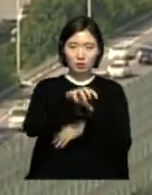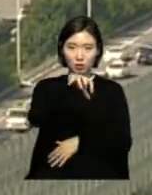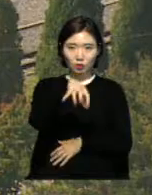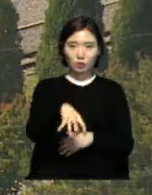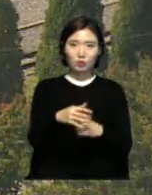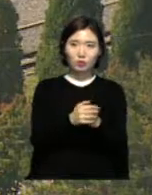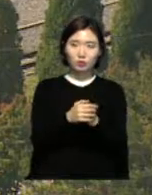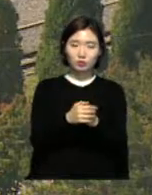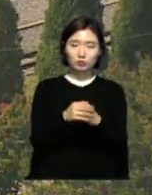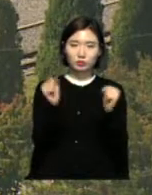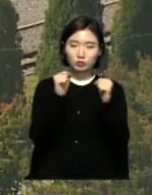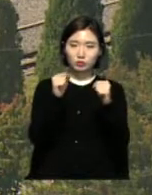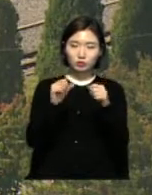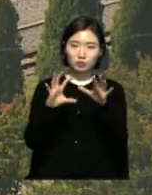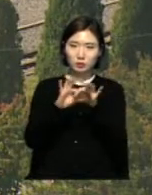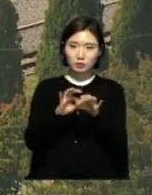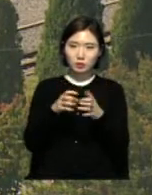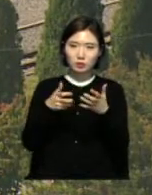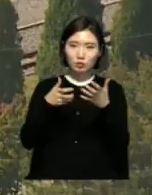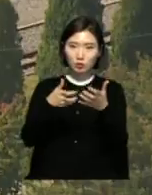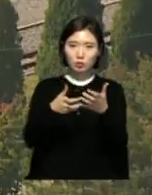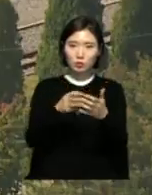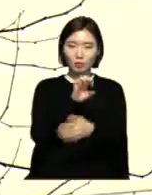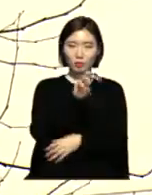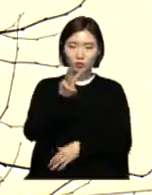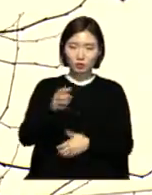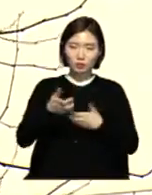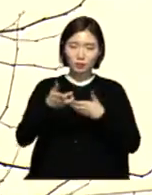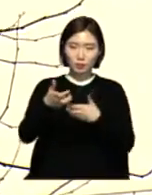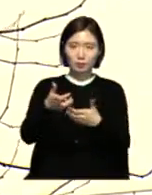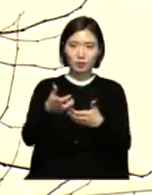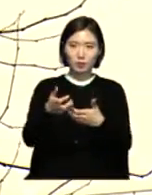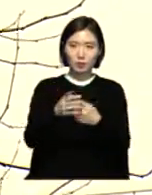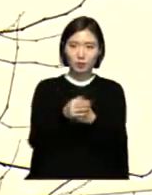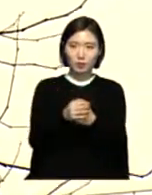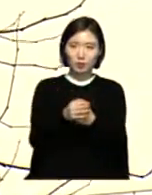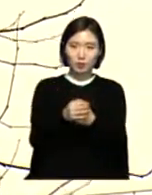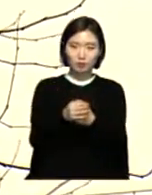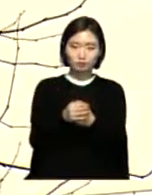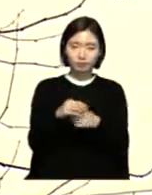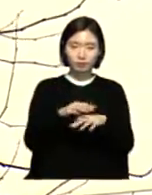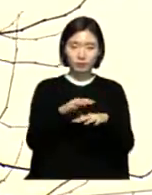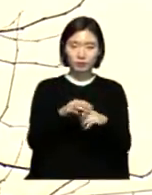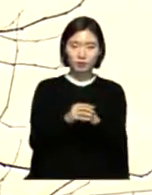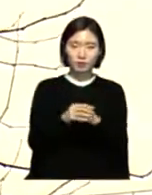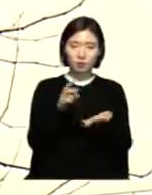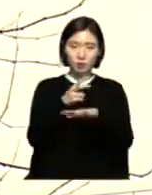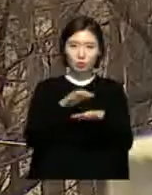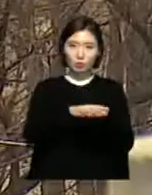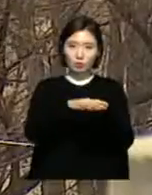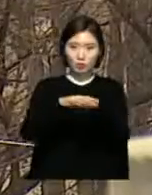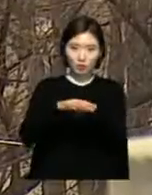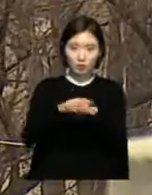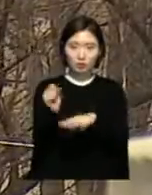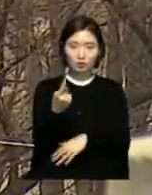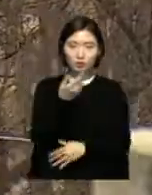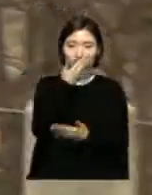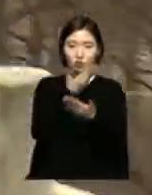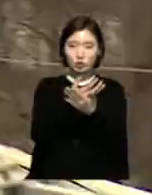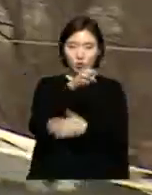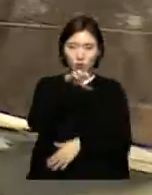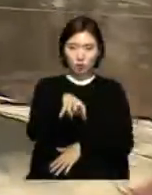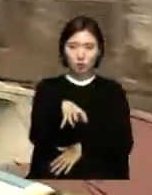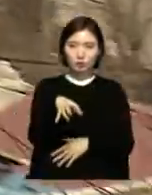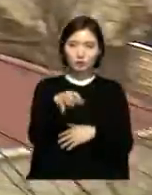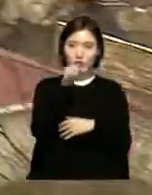북부간선도로 와 구리 포천 고속도로 등으로 교통 결절 지로서 의 장점까지 갖춘 양원 지구 군은 이러한